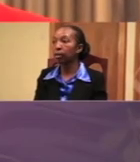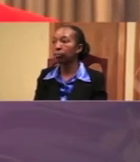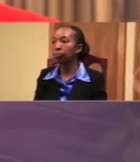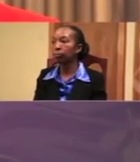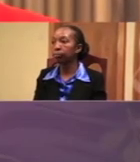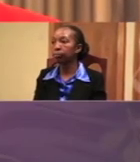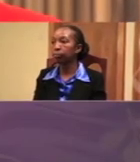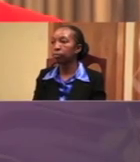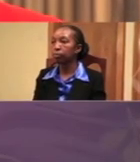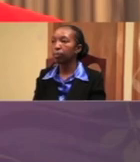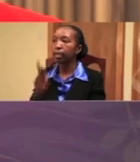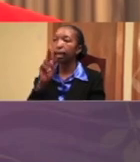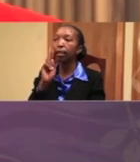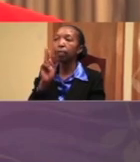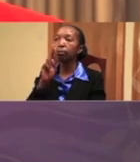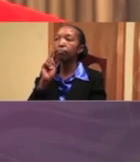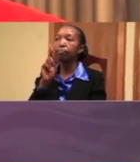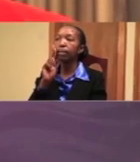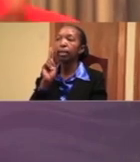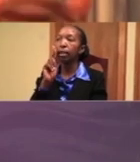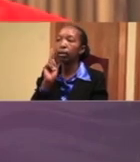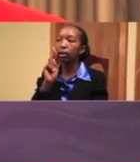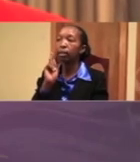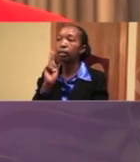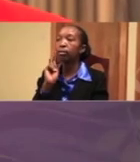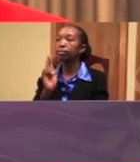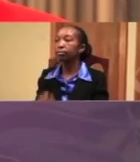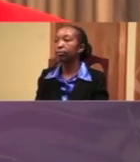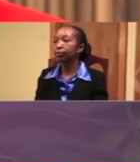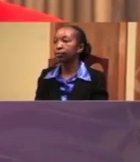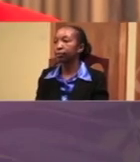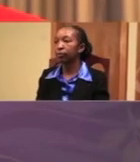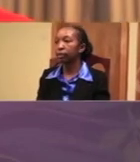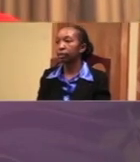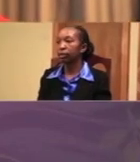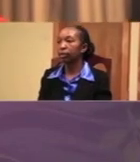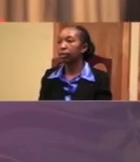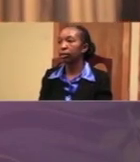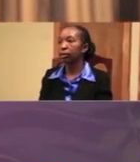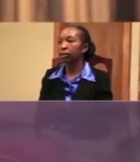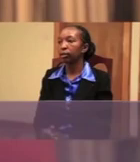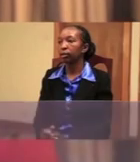Wamboi. My sign name is like that.